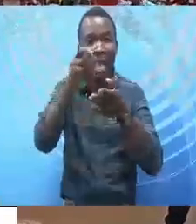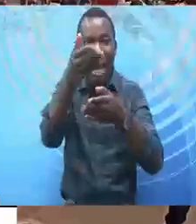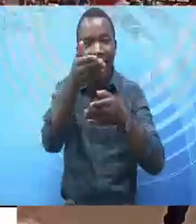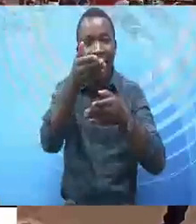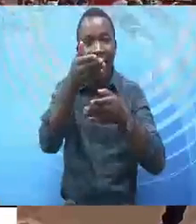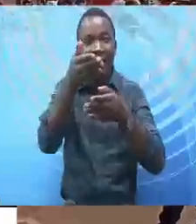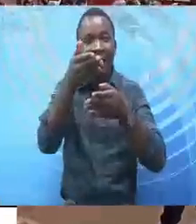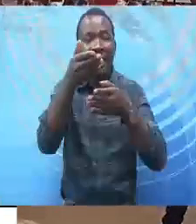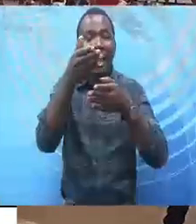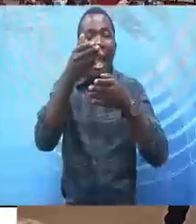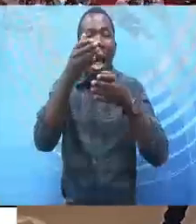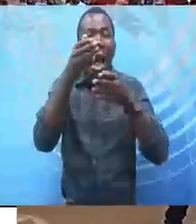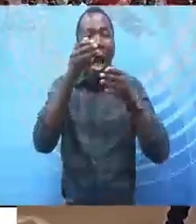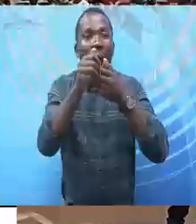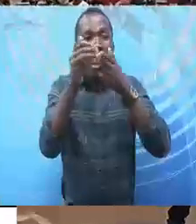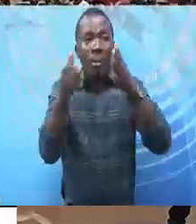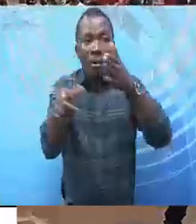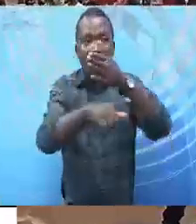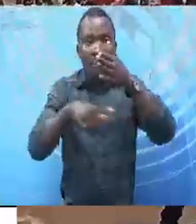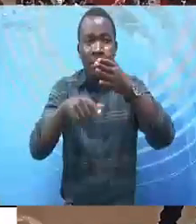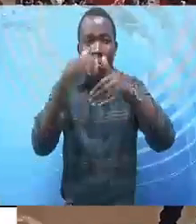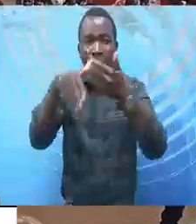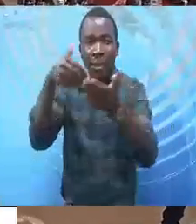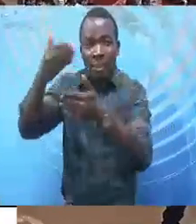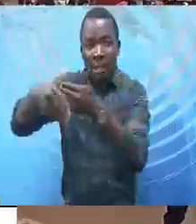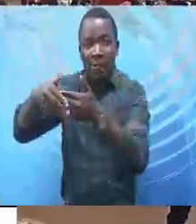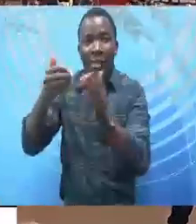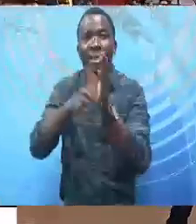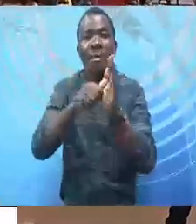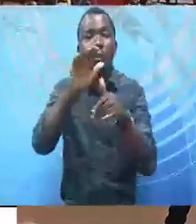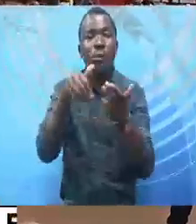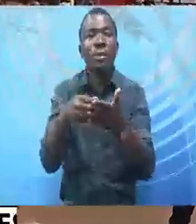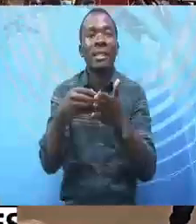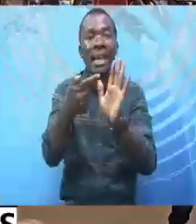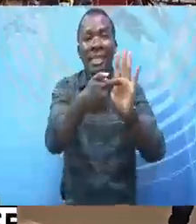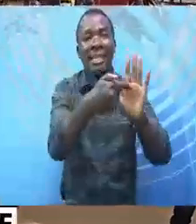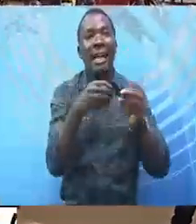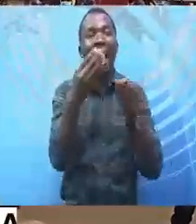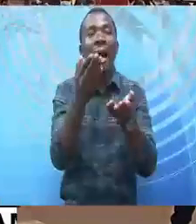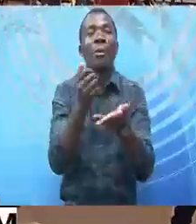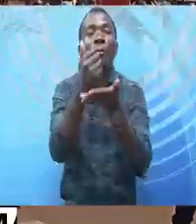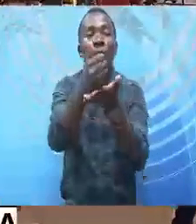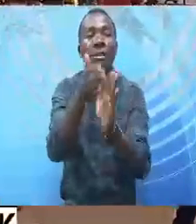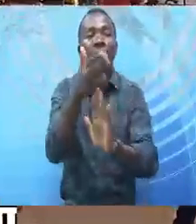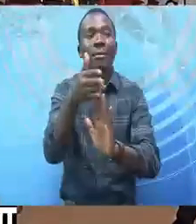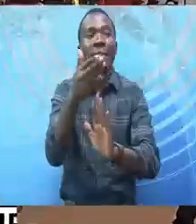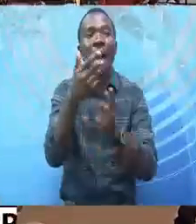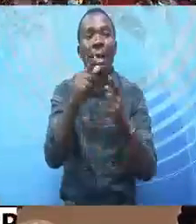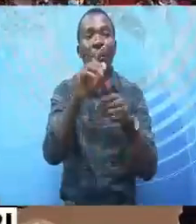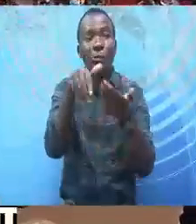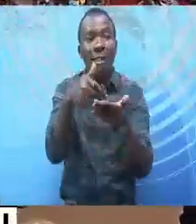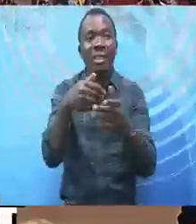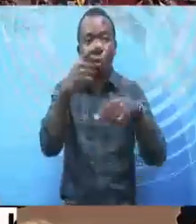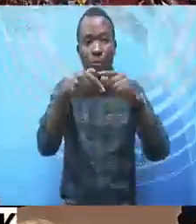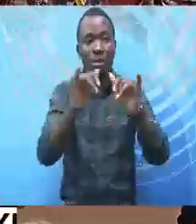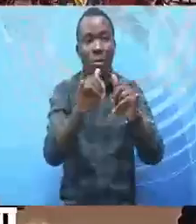baba babegereye. Ikibazo cyose aba yakigaragaza kugira ngo ahabwe ubutabazi bwihuse. Ariko twese dukomeza kuguma